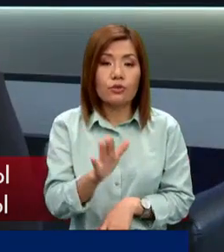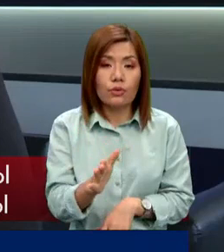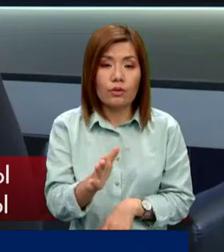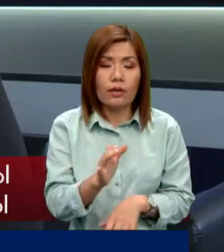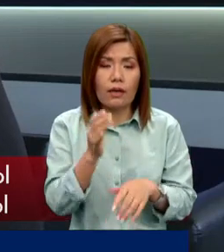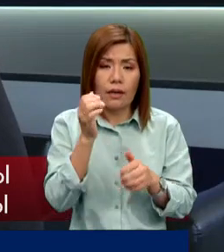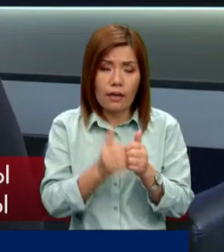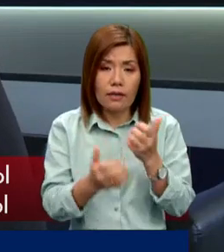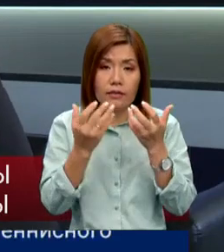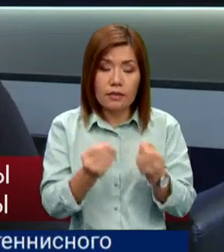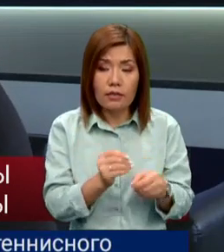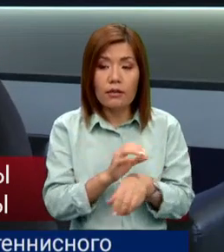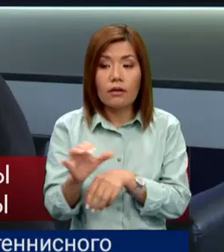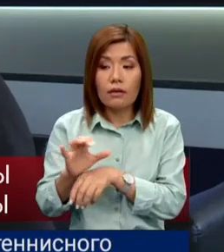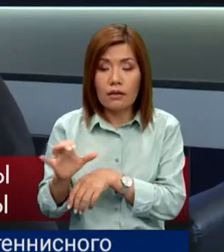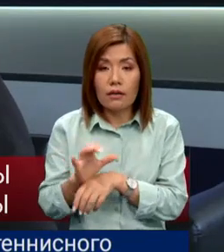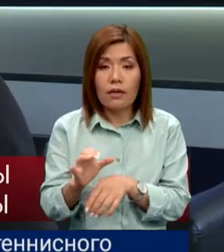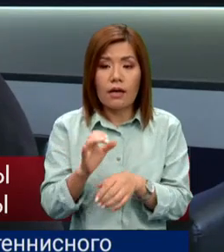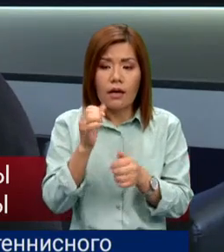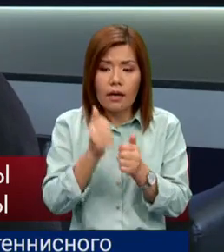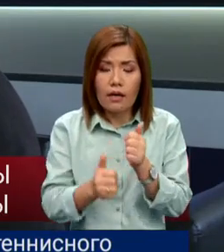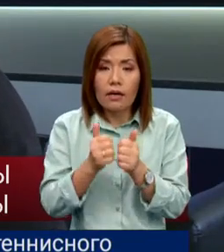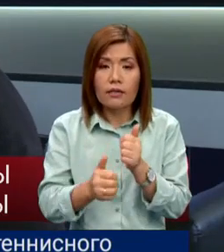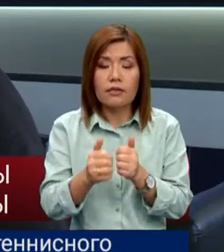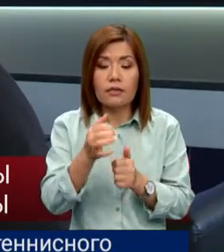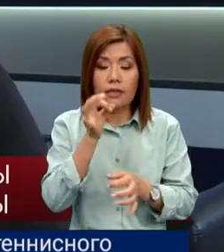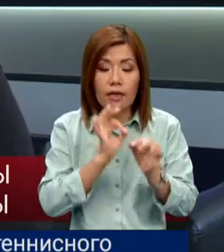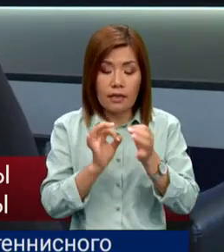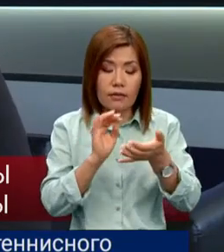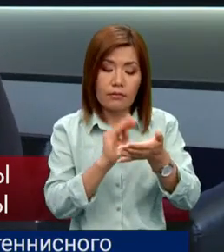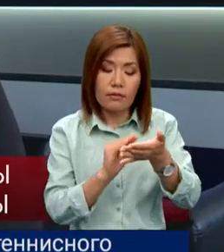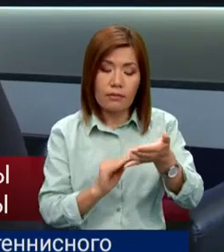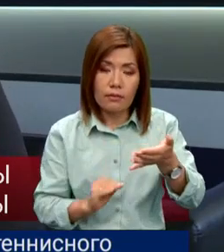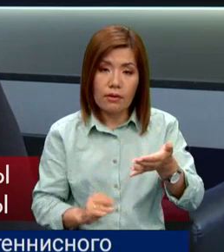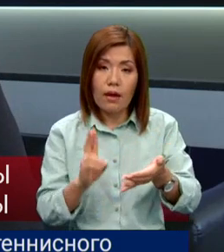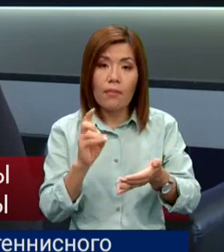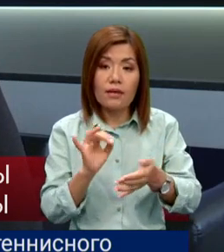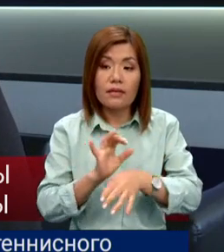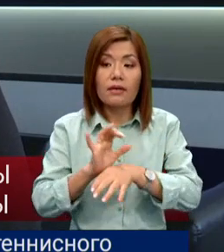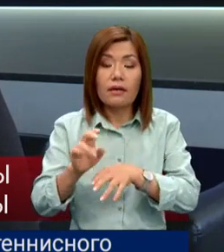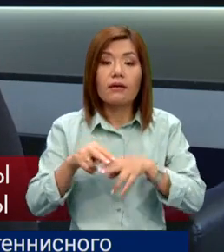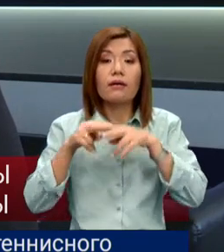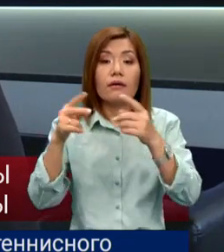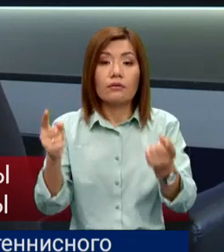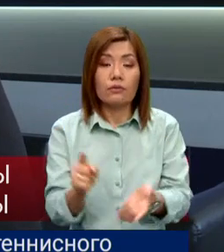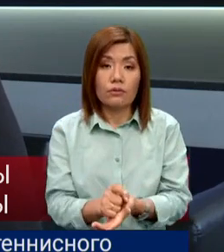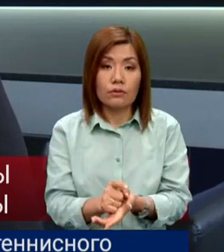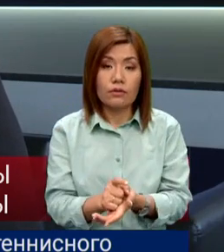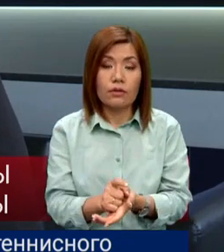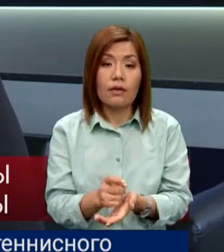Әр дәріні базаға енгізу керек, сосын сол базадан шығарып бізге оны жіберу керек. Көрдіңіз бе?